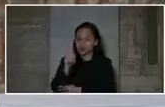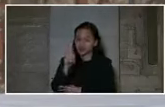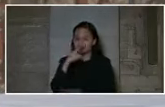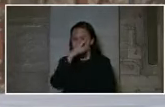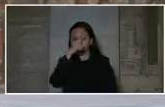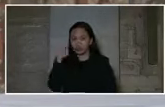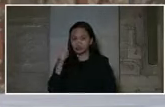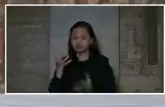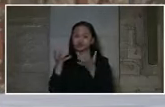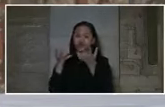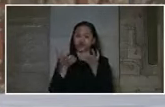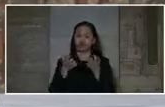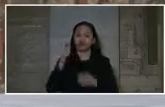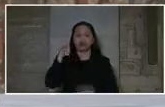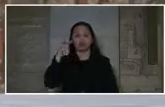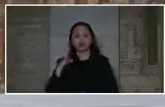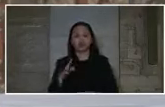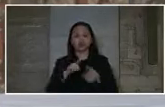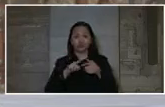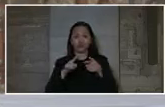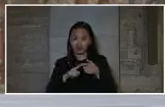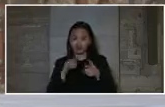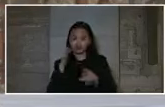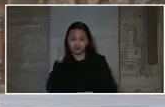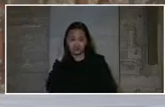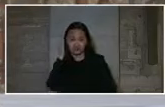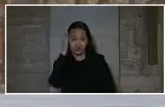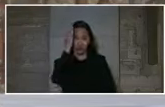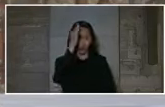Diyos. At darating ang panahon,